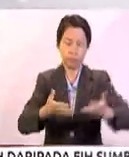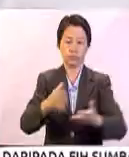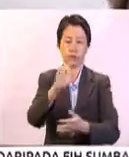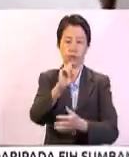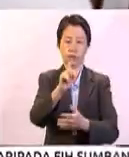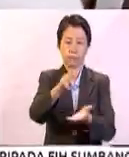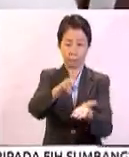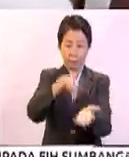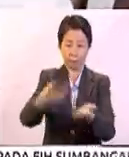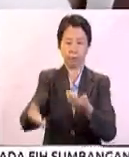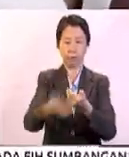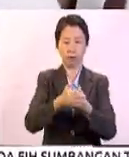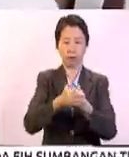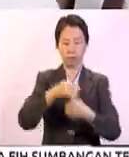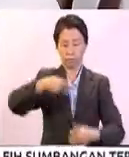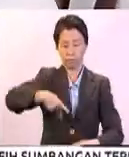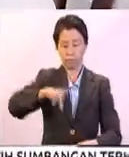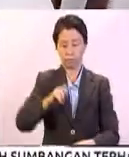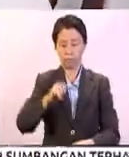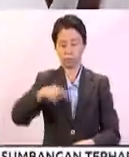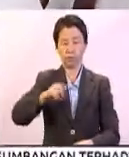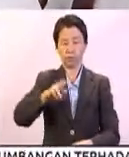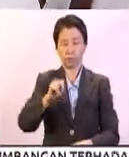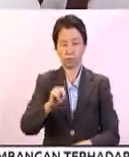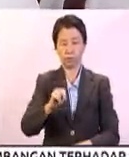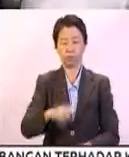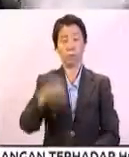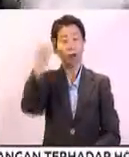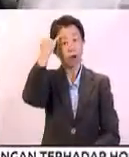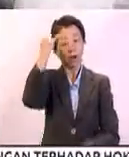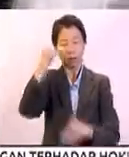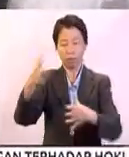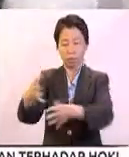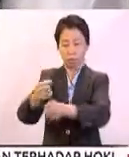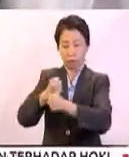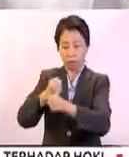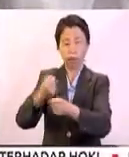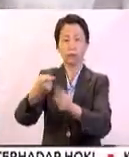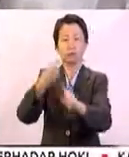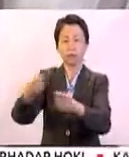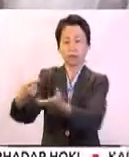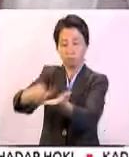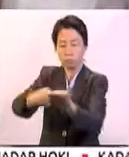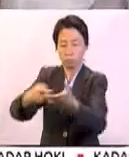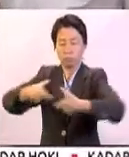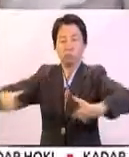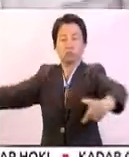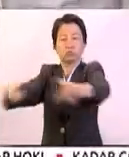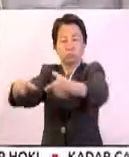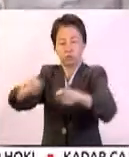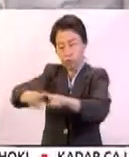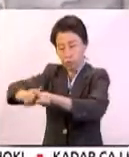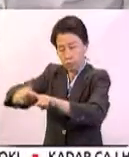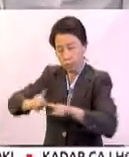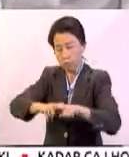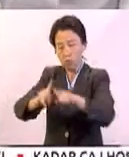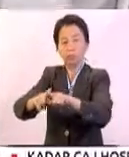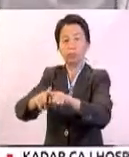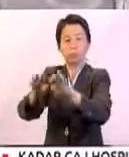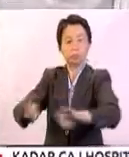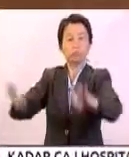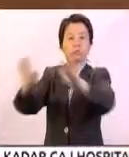balik pinjaman PTPTN. Menurut beliau lagi, idea itu diperoleh hasil perbincangan meja bulat dengan pelbagai pihak